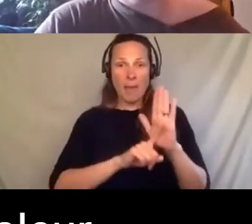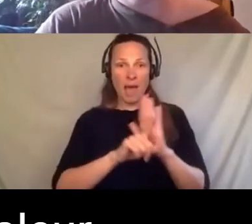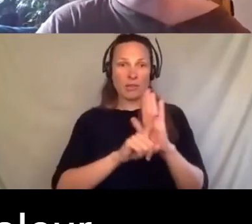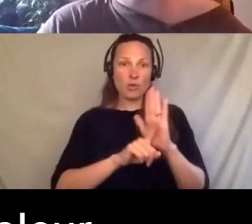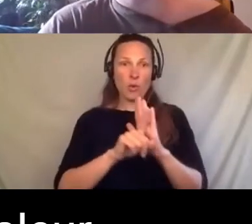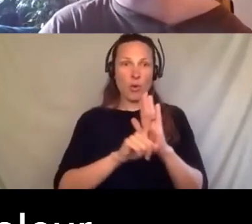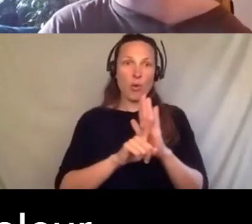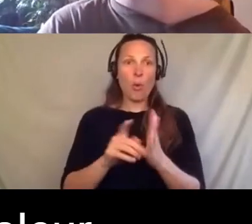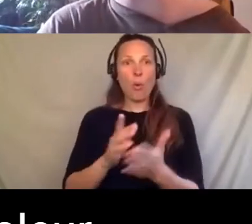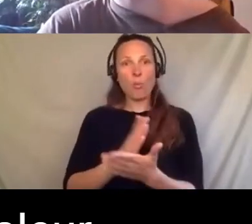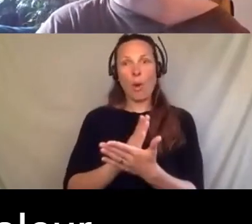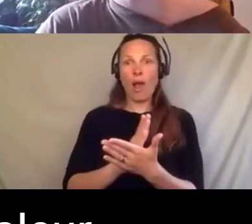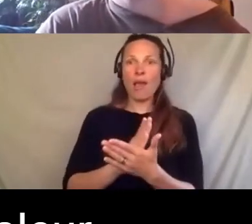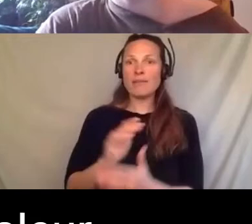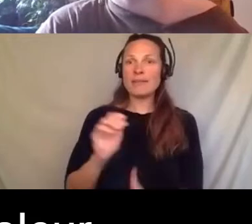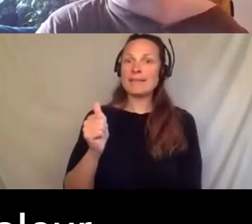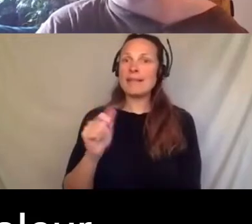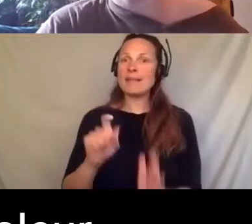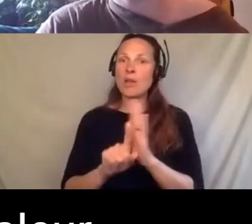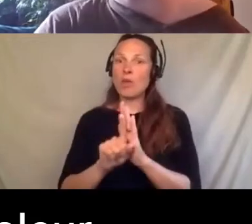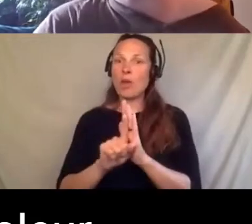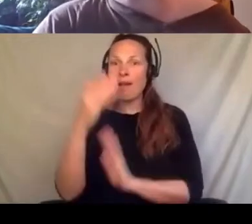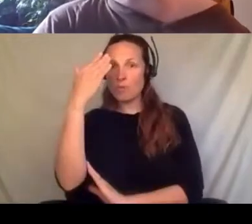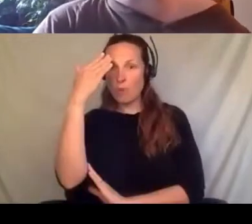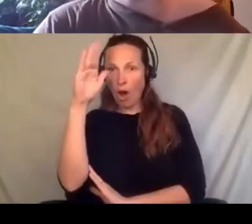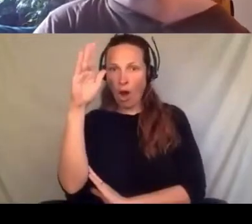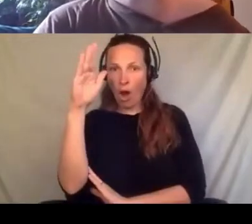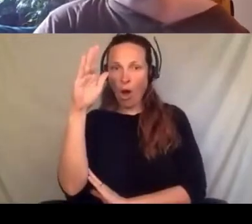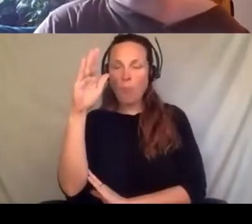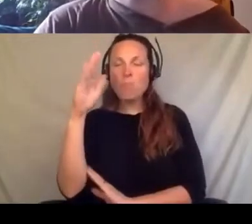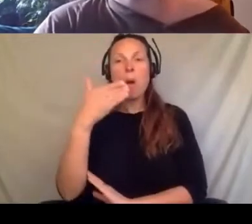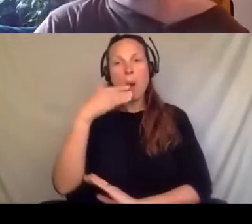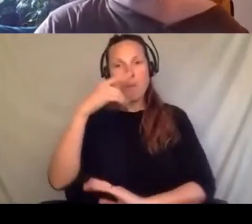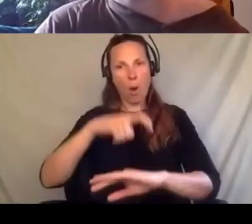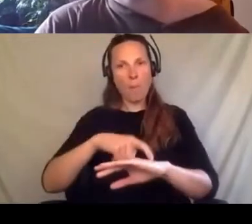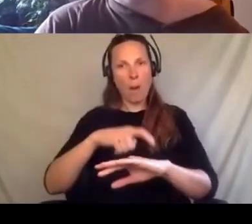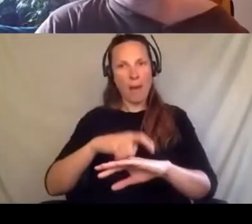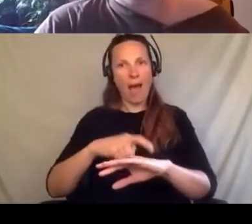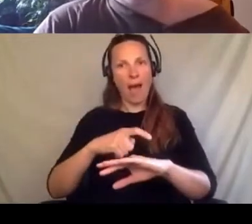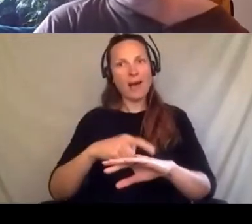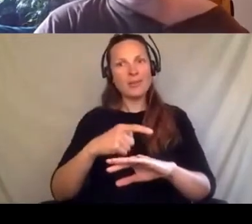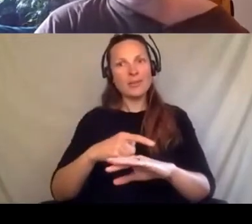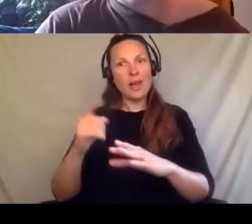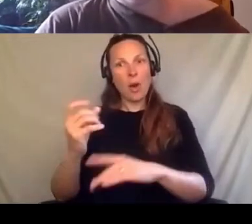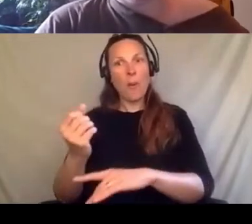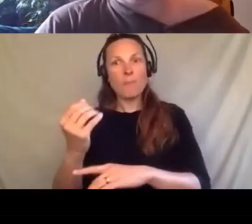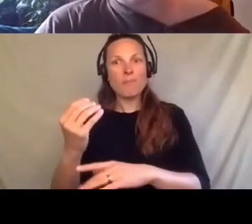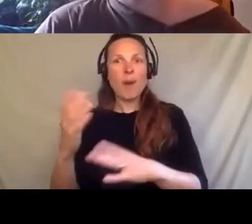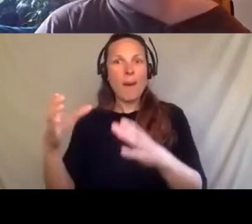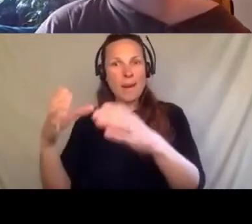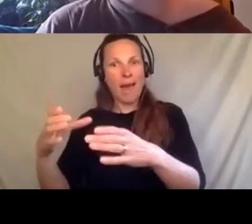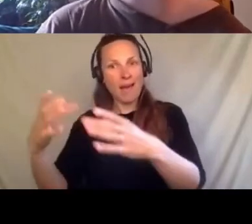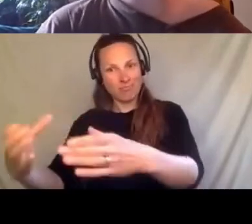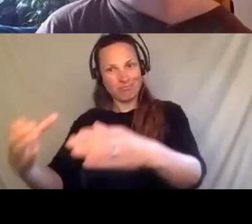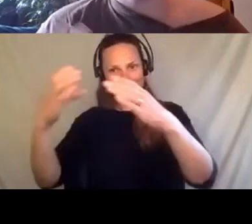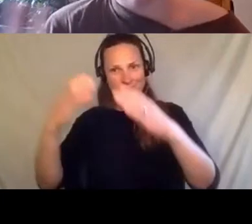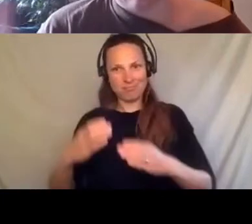arrivent autour de 10 degrés Celsius, c'est le temps de rentrer votre romarin à la maison.